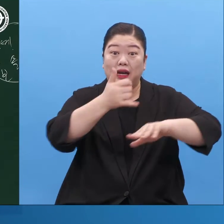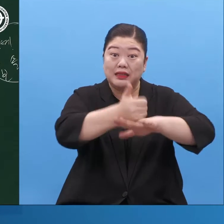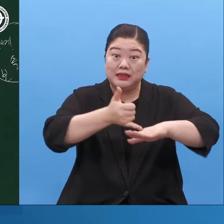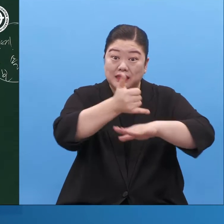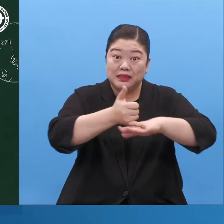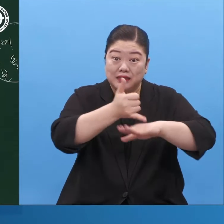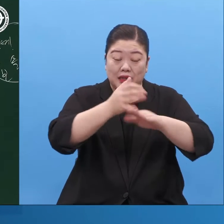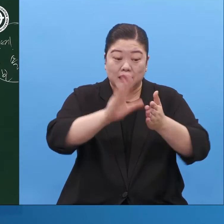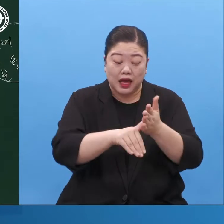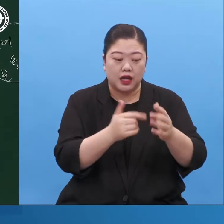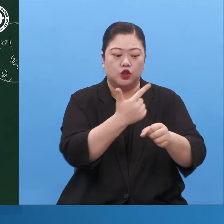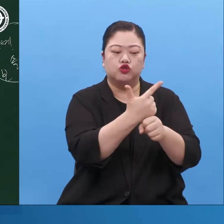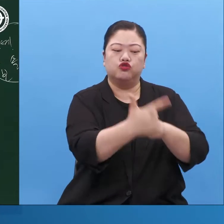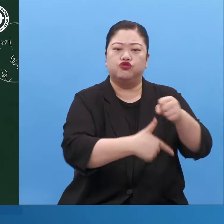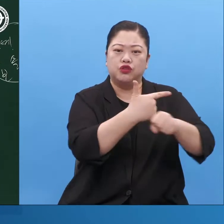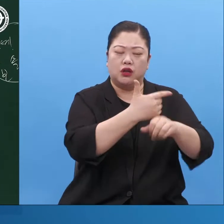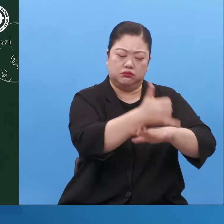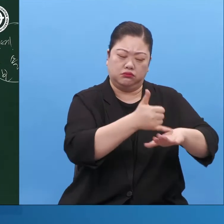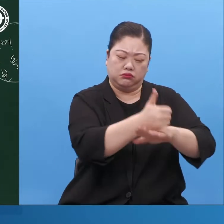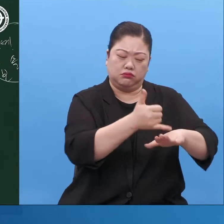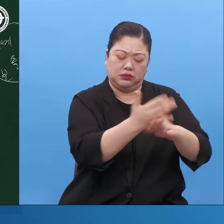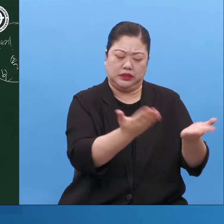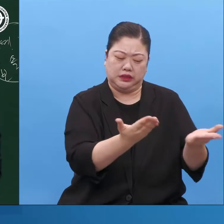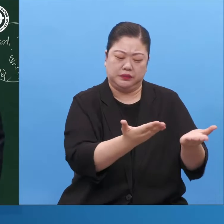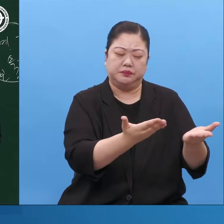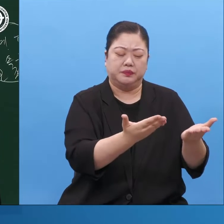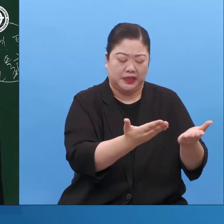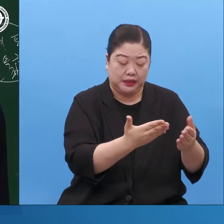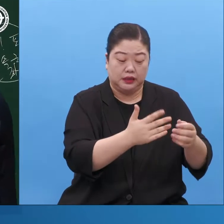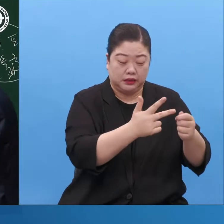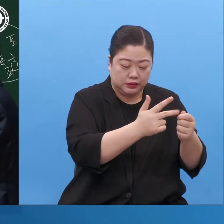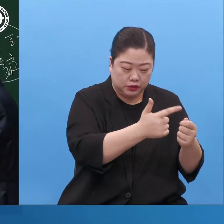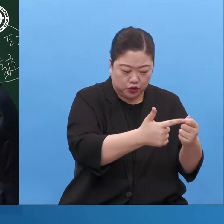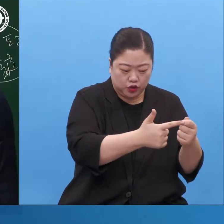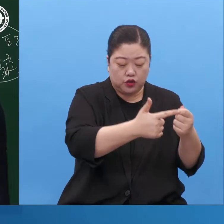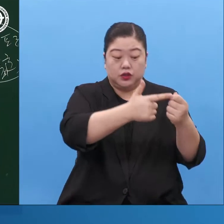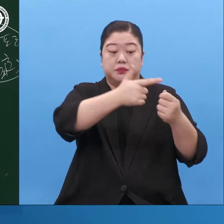이때는요 모든 것 다 풀어줍니다 At that time they free everything